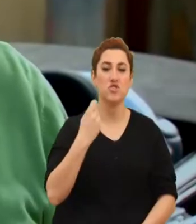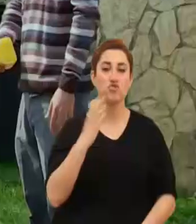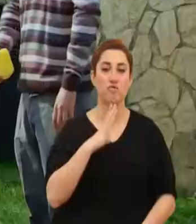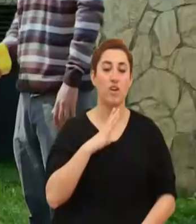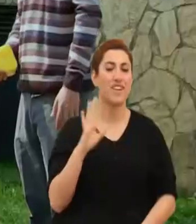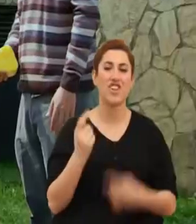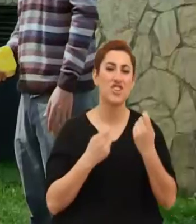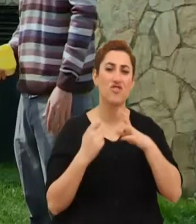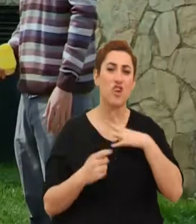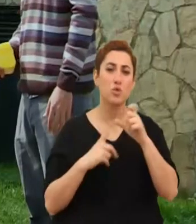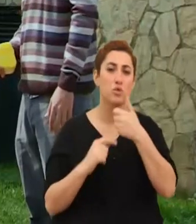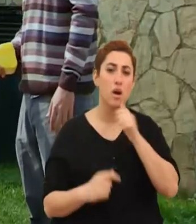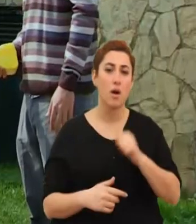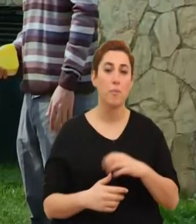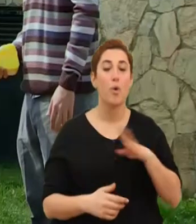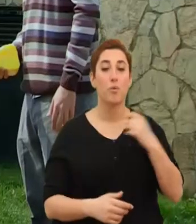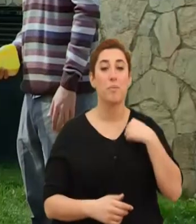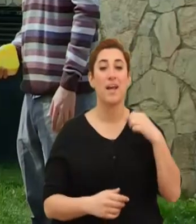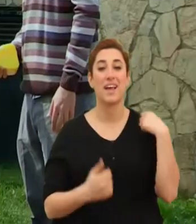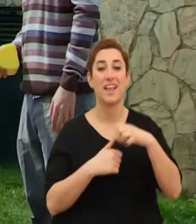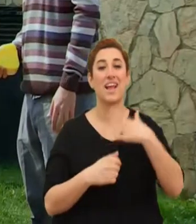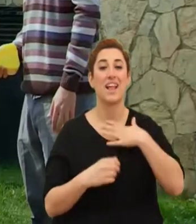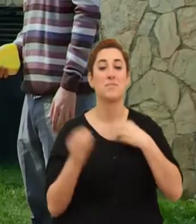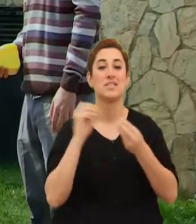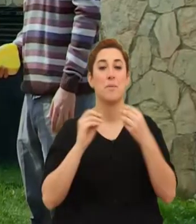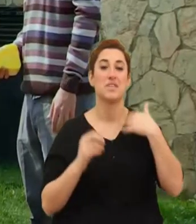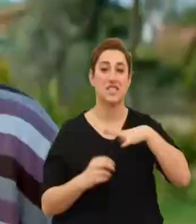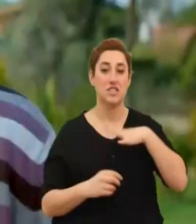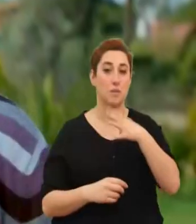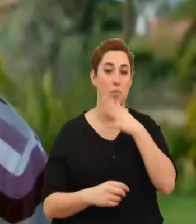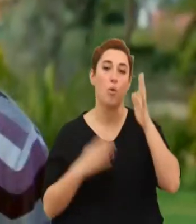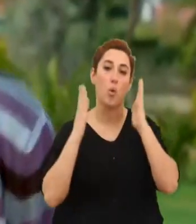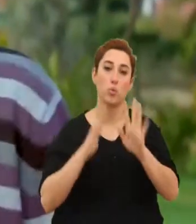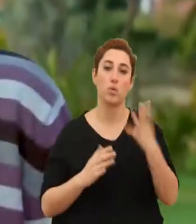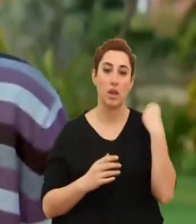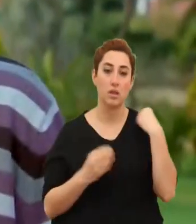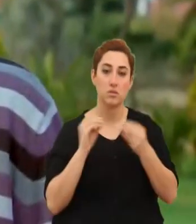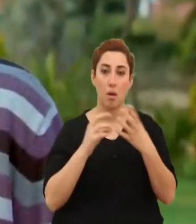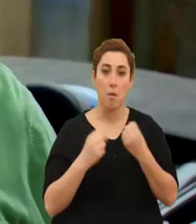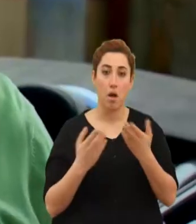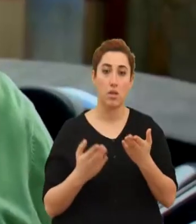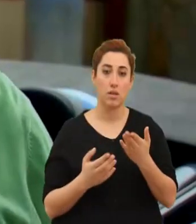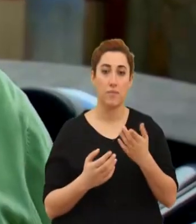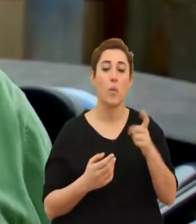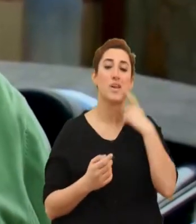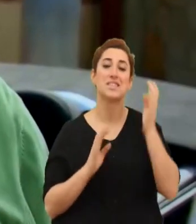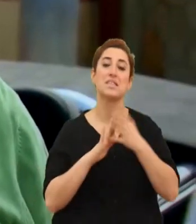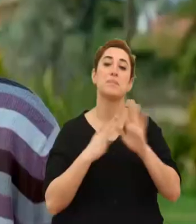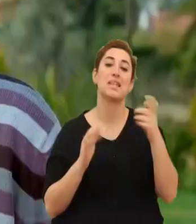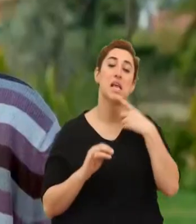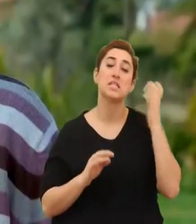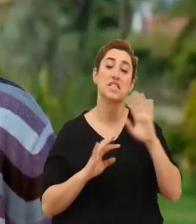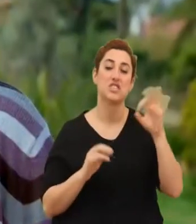işim var. Ne işin var Şükrü abi? Oğlum ben yine kendime zam isteyeceğim biliyor musun? Yuh, daha yeni zam almadın mı sen? Eskidi o, o